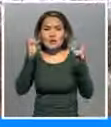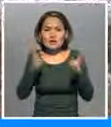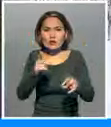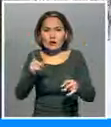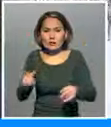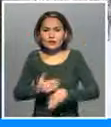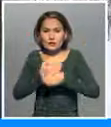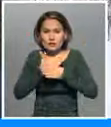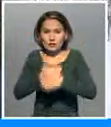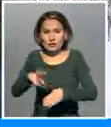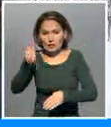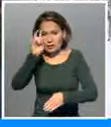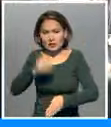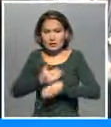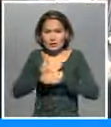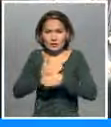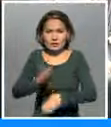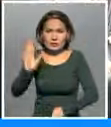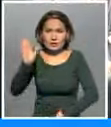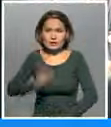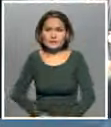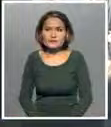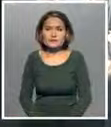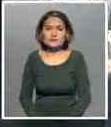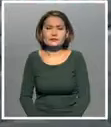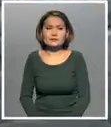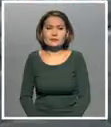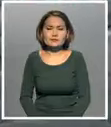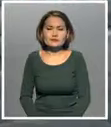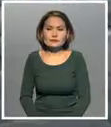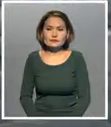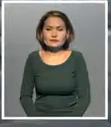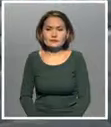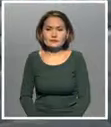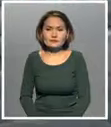көмек беру жағы да қарастырылып жатыр. Ержан Жақып, Серік Нұртаза, Қазақстан ұлттық арнасы, Семей.